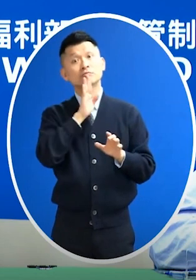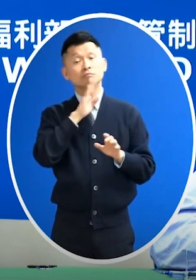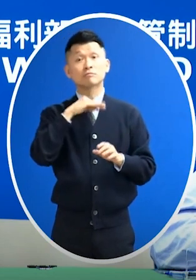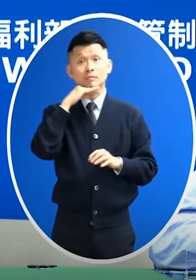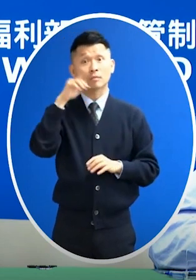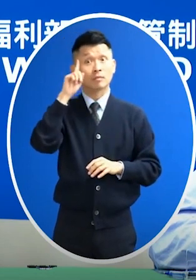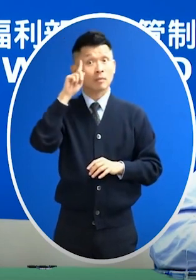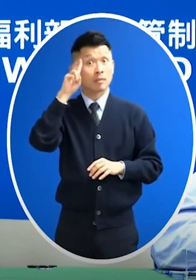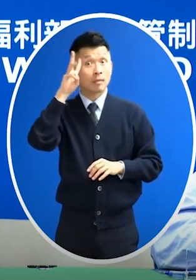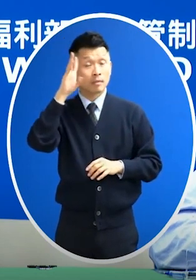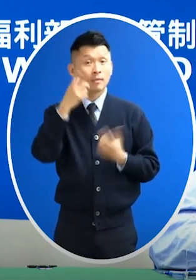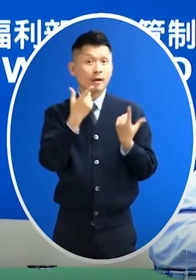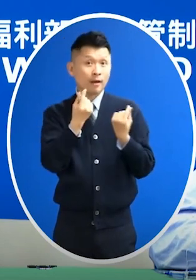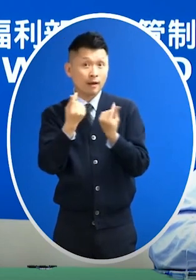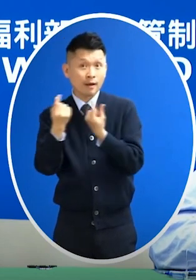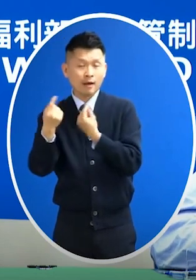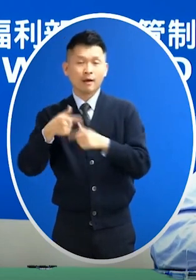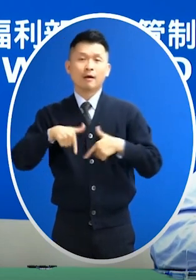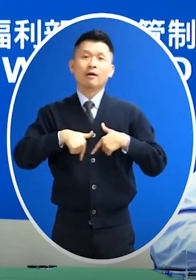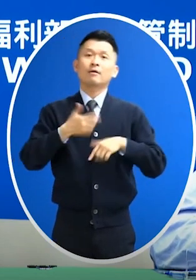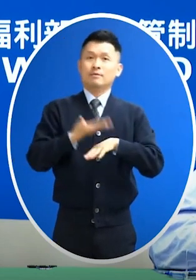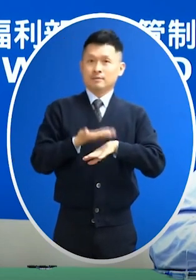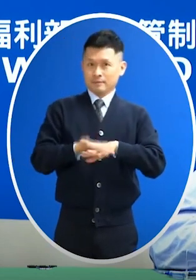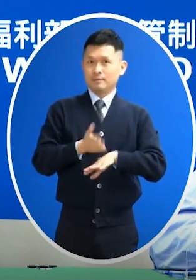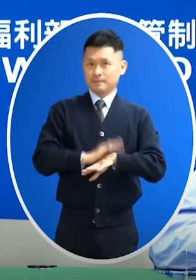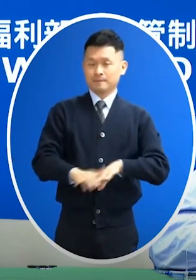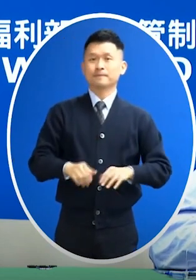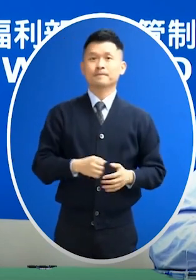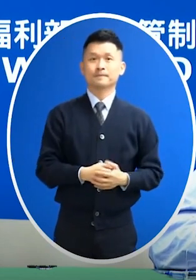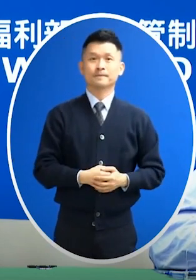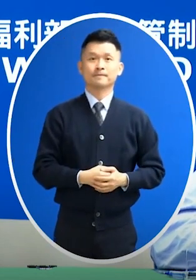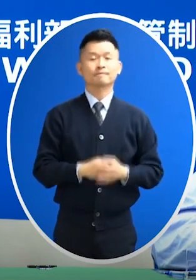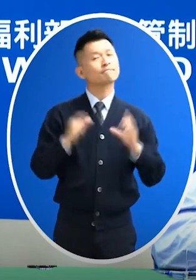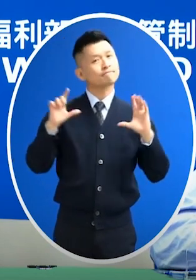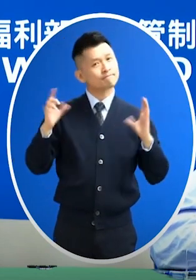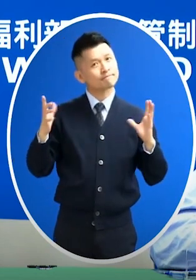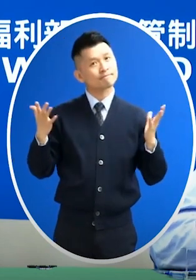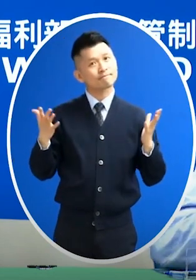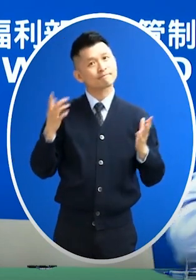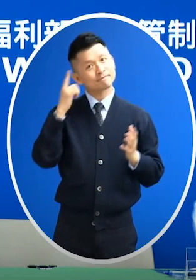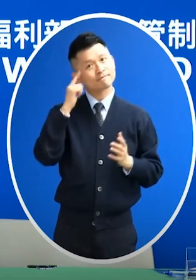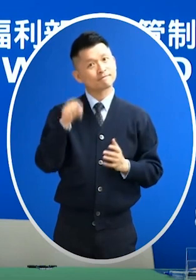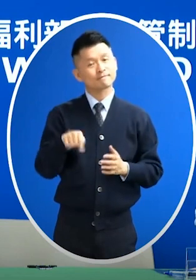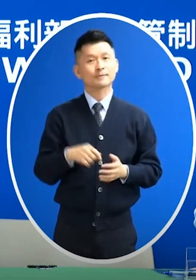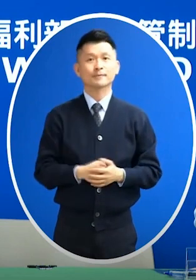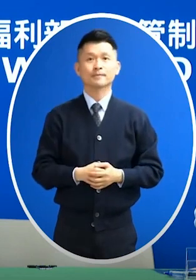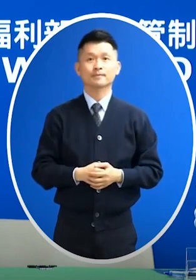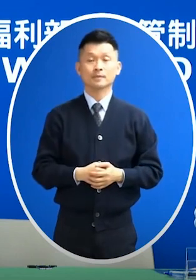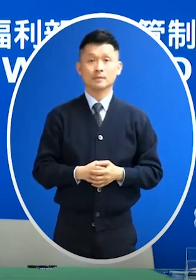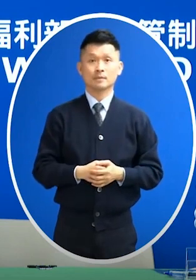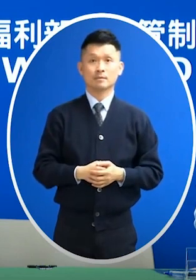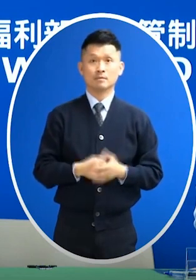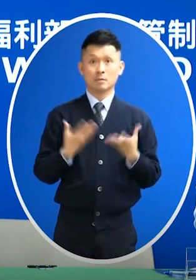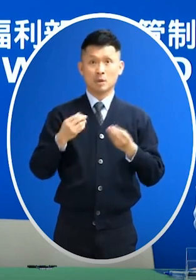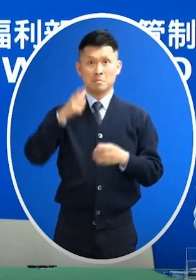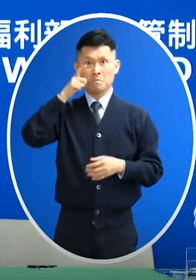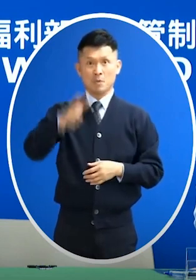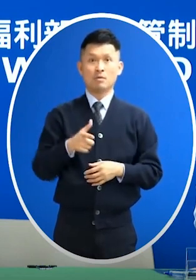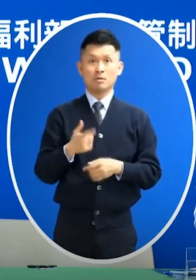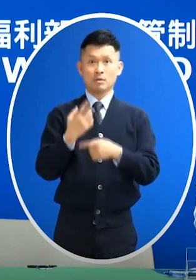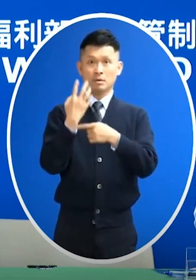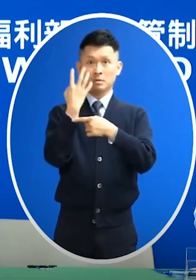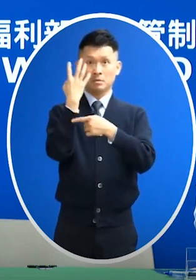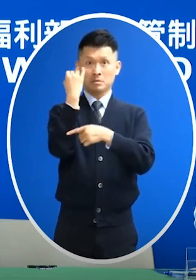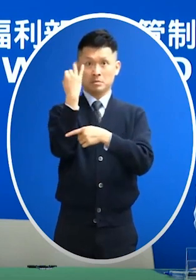是这样子的话，那我们就会比较放心。大概的定义是这样子，并不是说它一定要到什么样的数